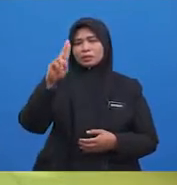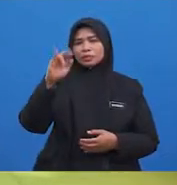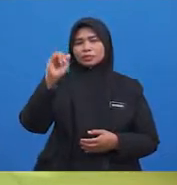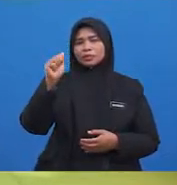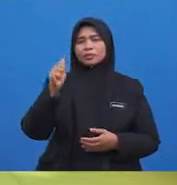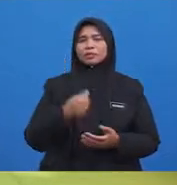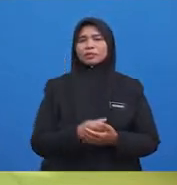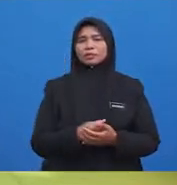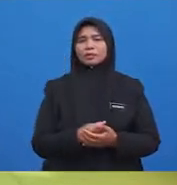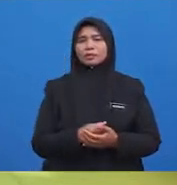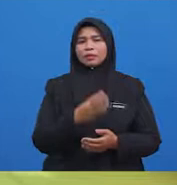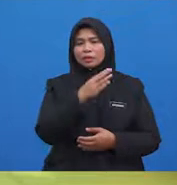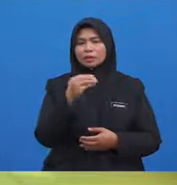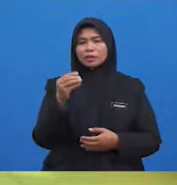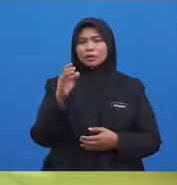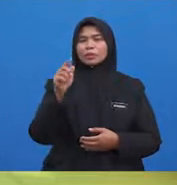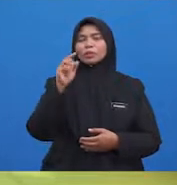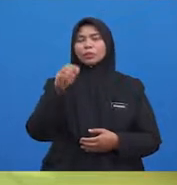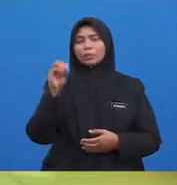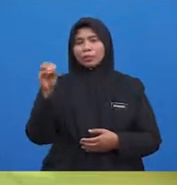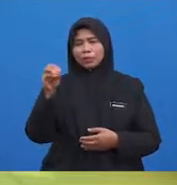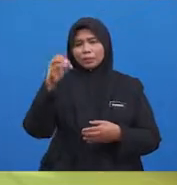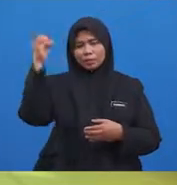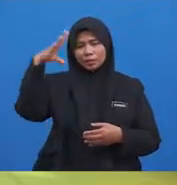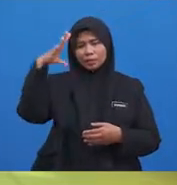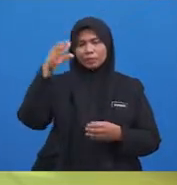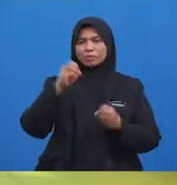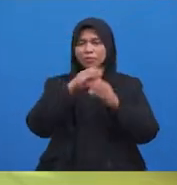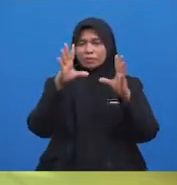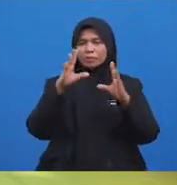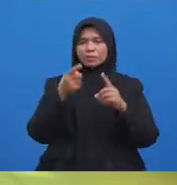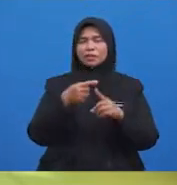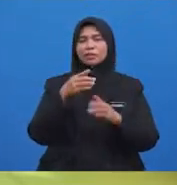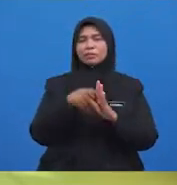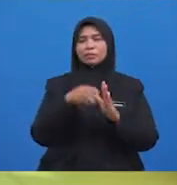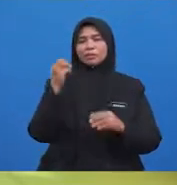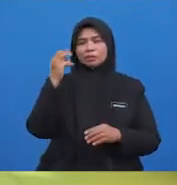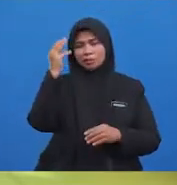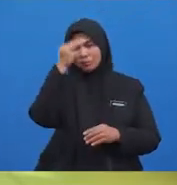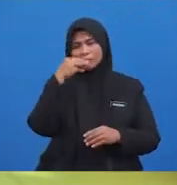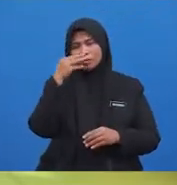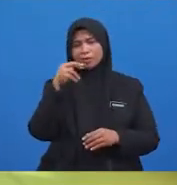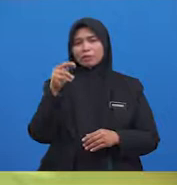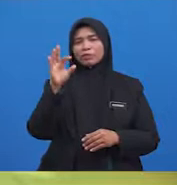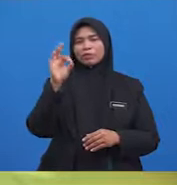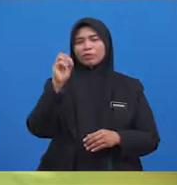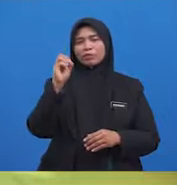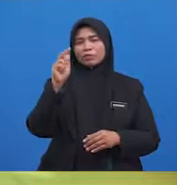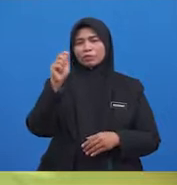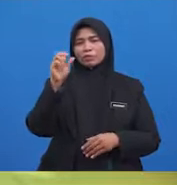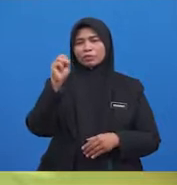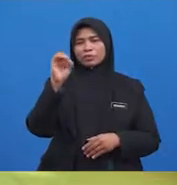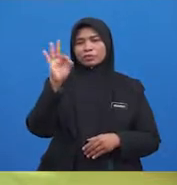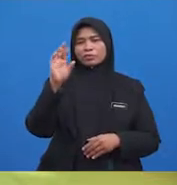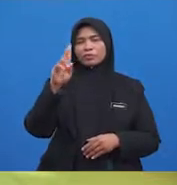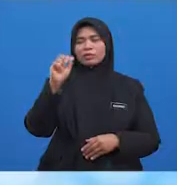prominent dan Tompo matahari meletus dari pemukaan fotosfer Hai mungkin